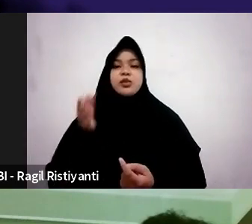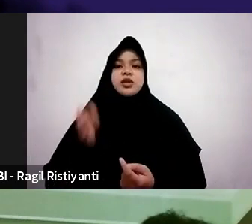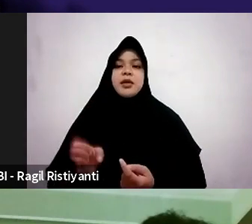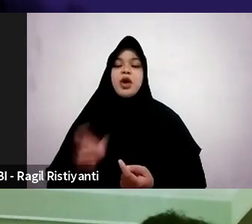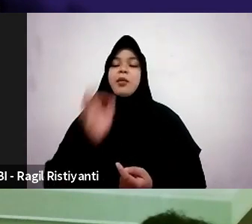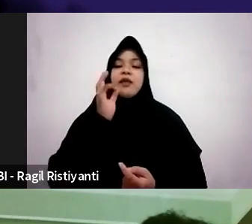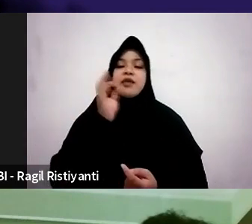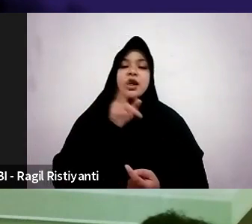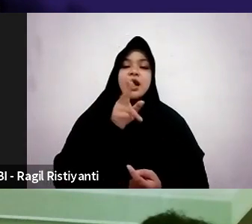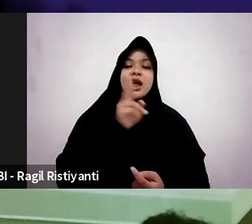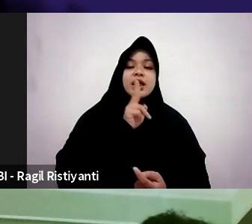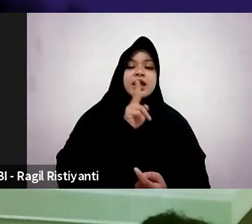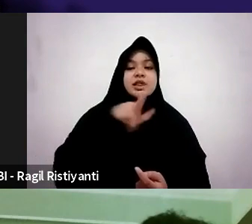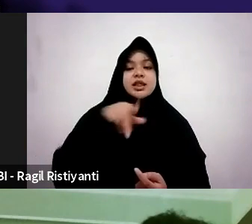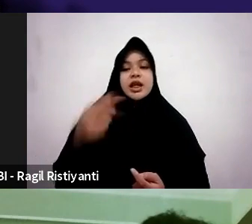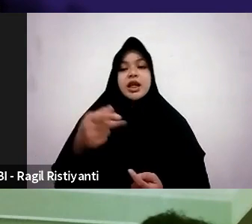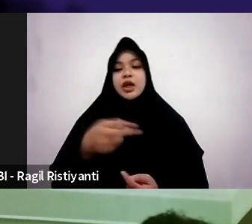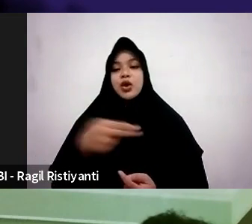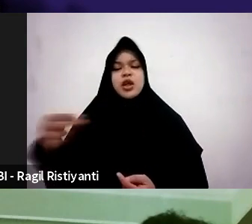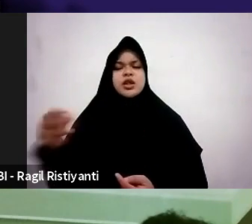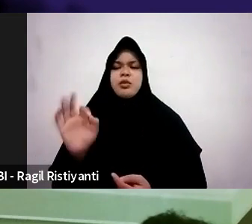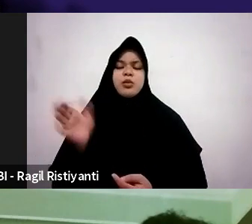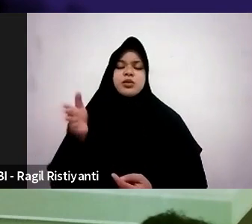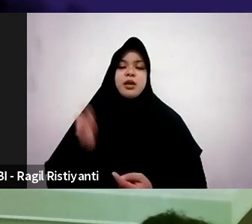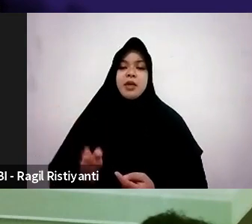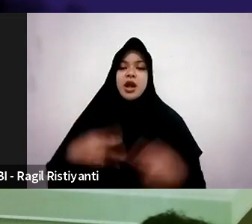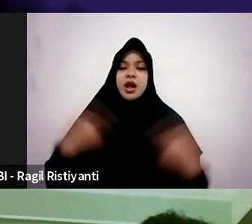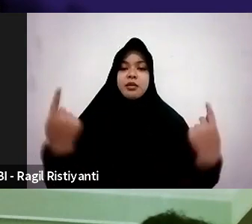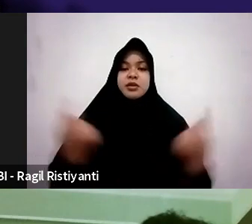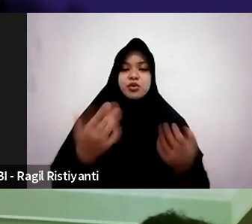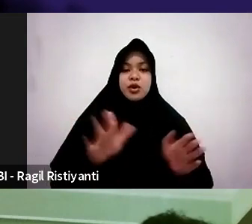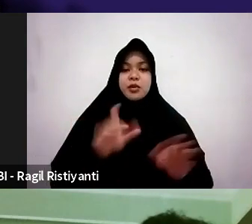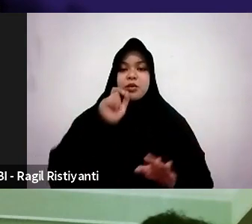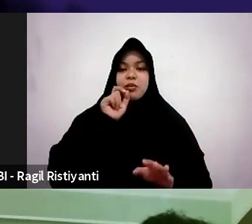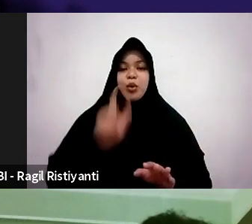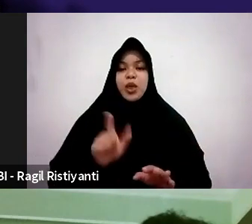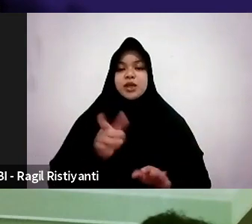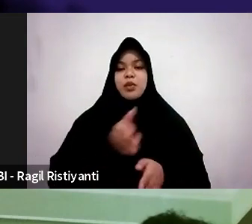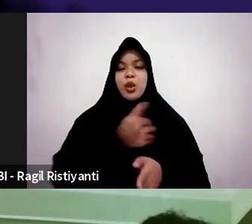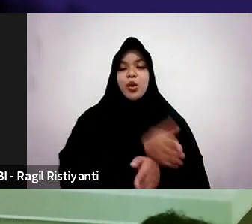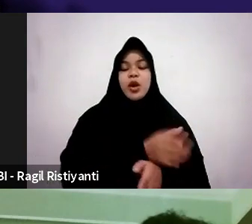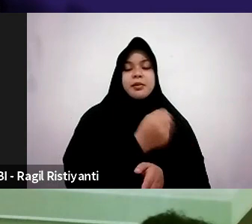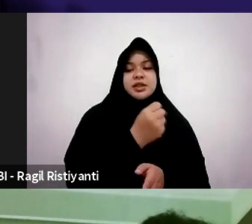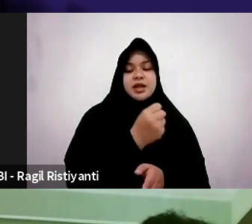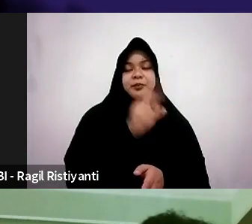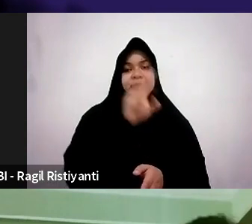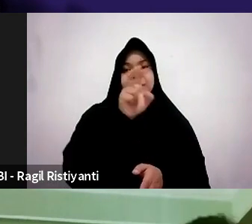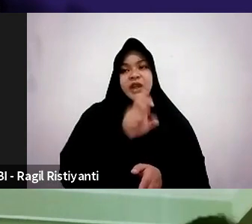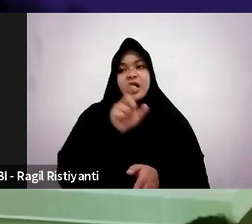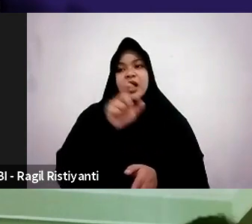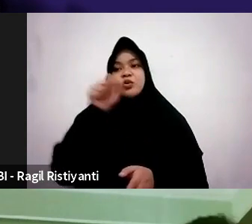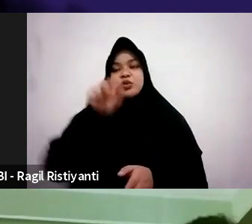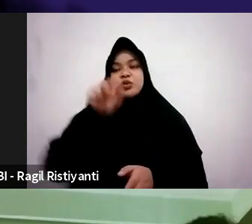Maaf dari Inggris ke Indonesia itu belum siap itu lalu kami sudah mendapatkan protes sebelumnya gak bisa gitu halus di dubbing